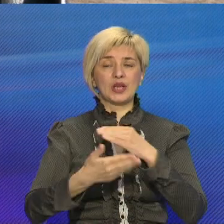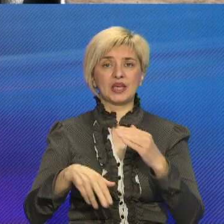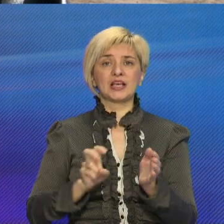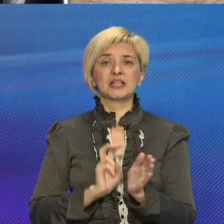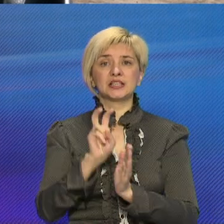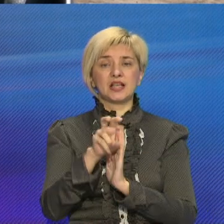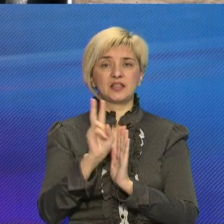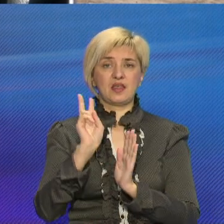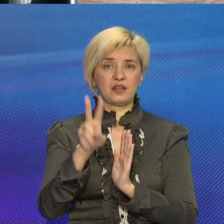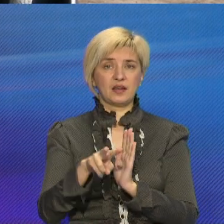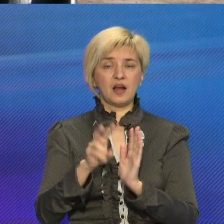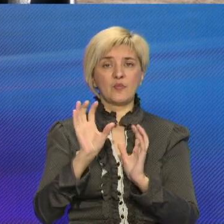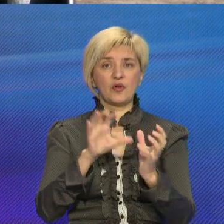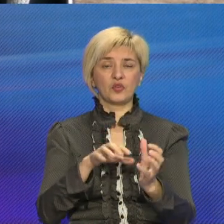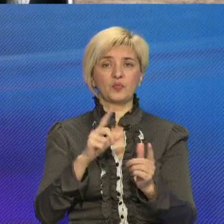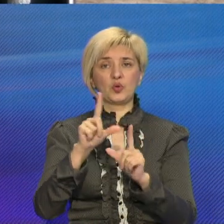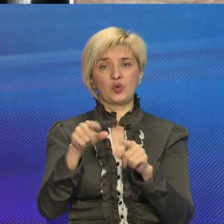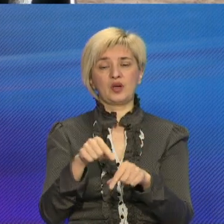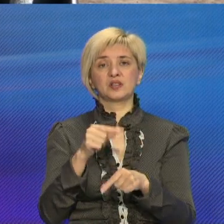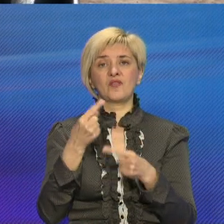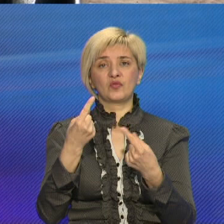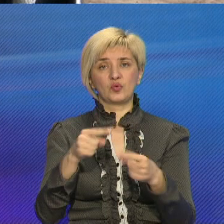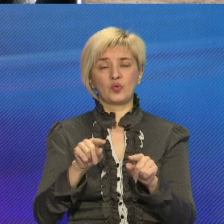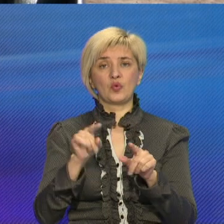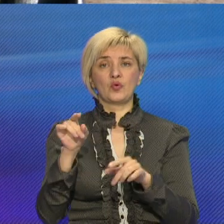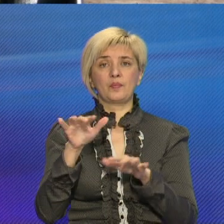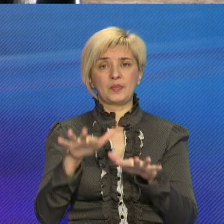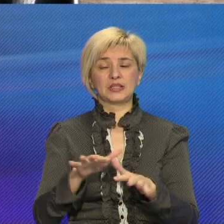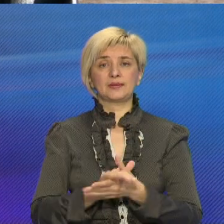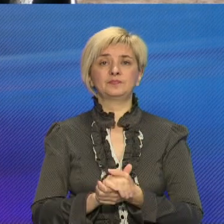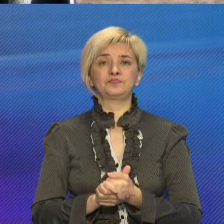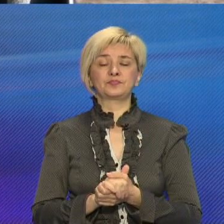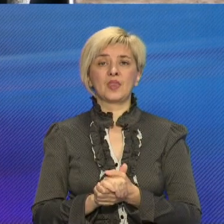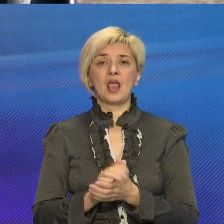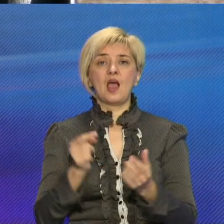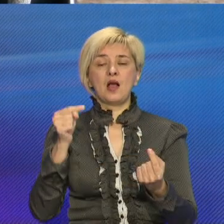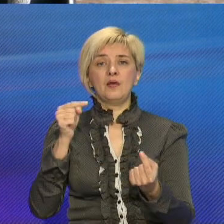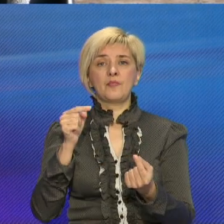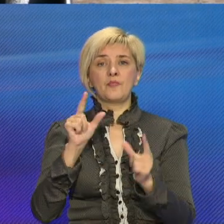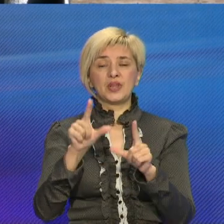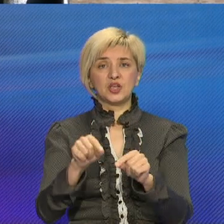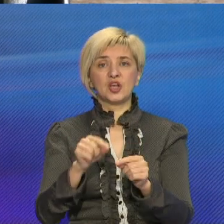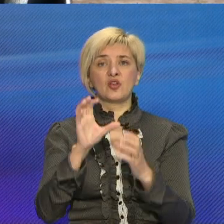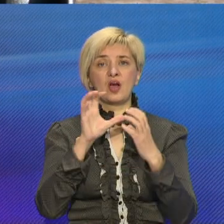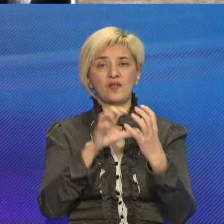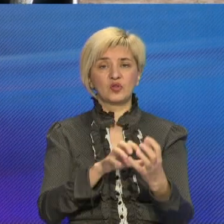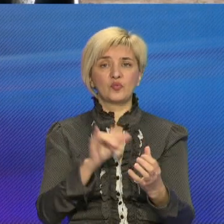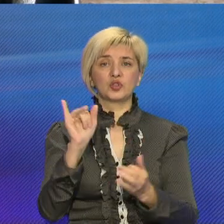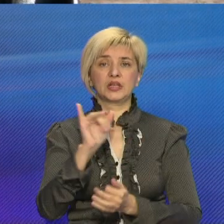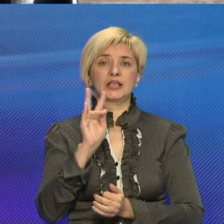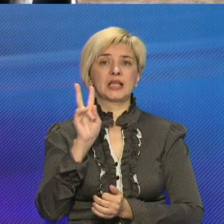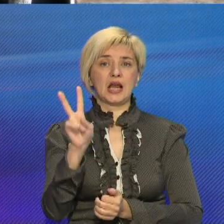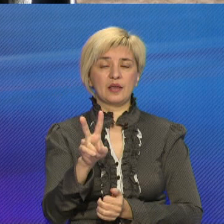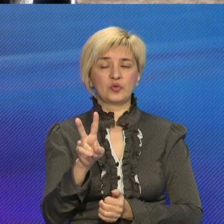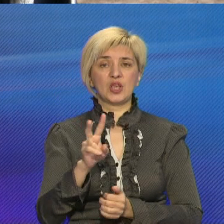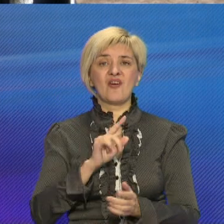общественный транспорт и уехать в тот или иной микрорайон. Подходят к мосту как автобусы, так и троллейбусы. В